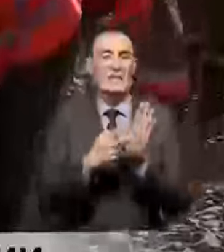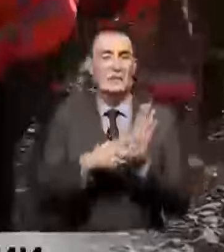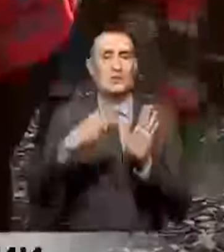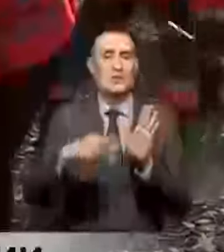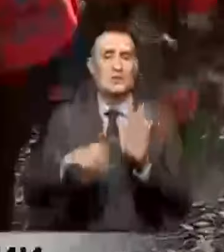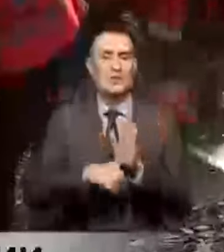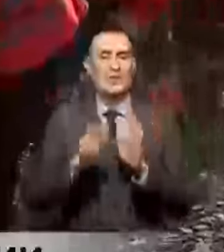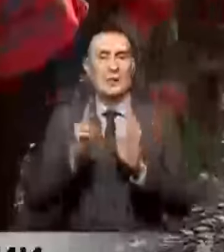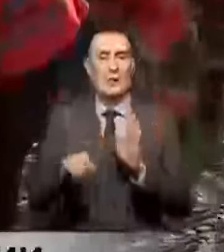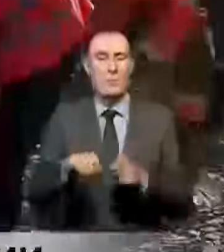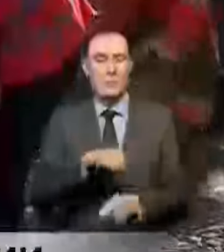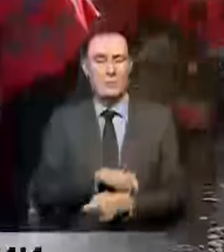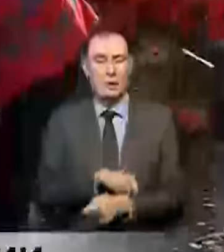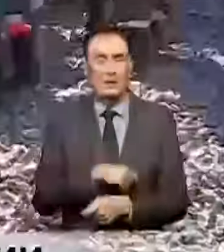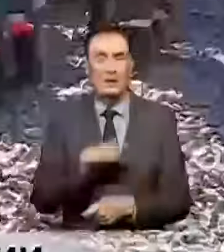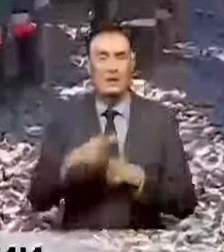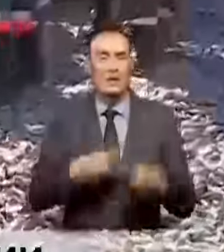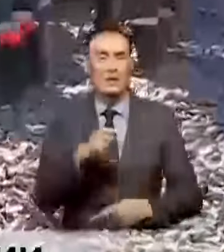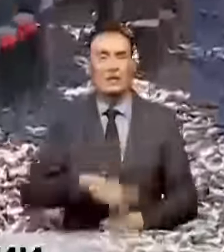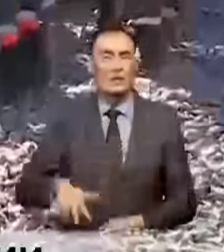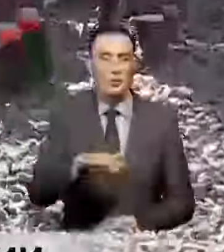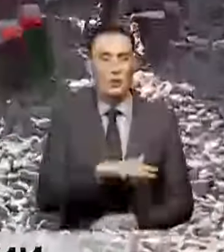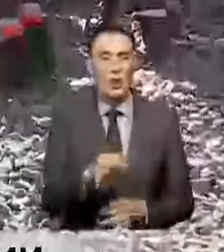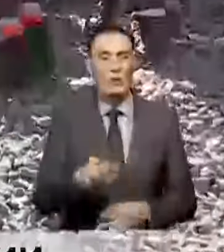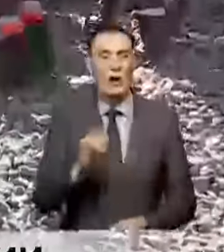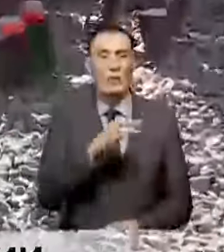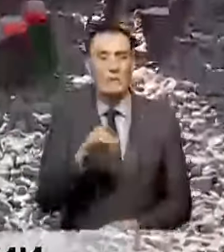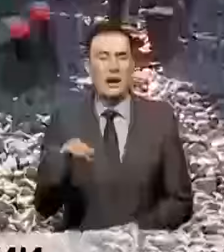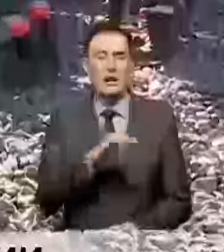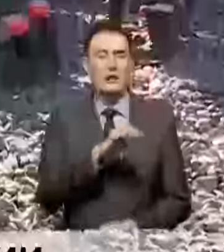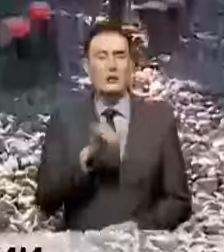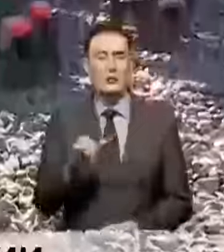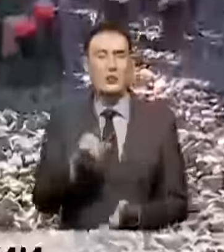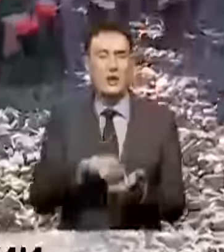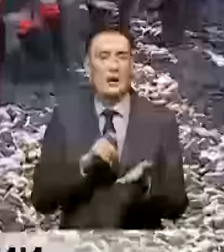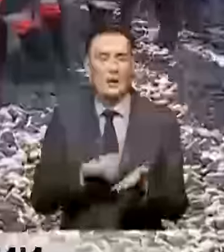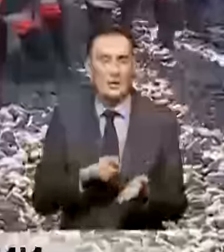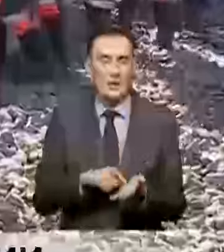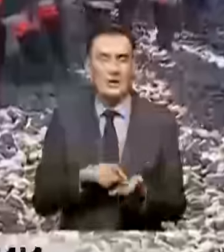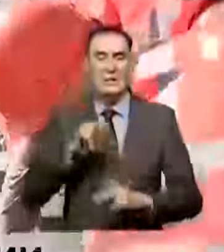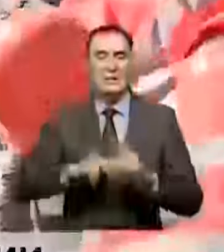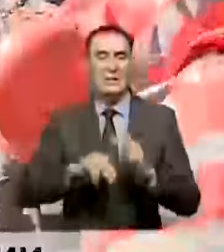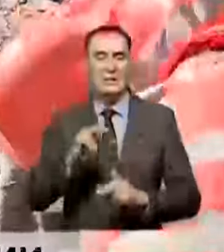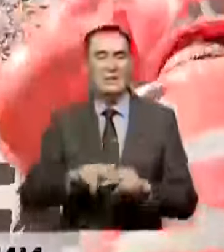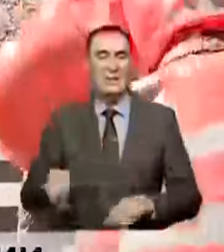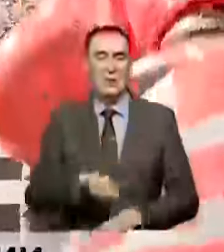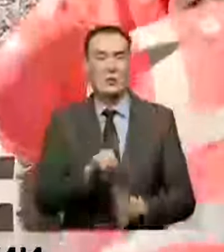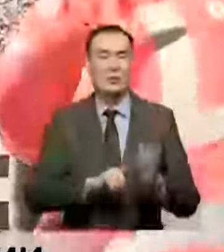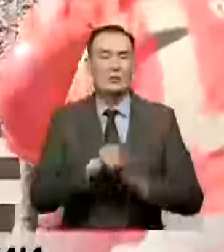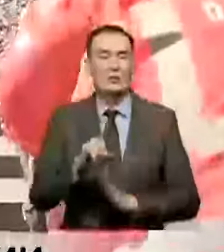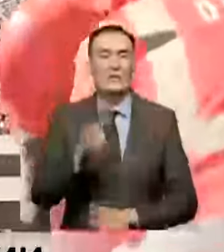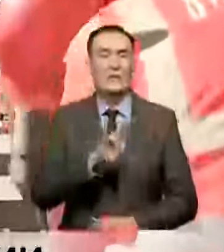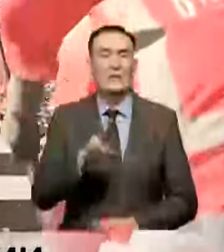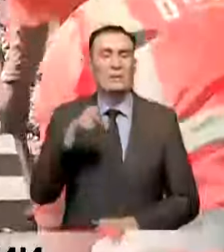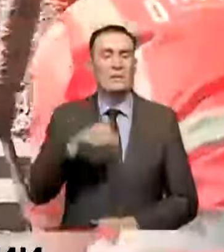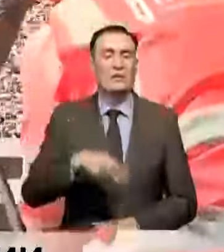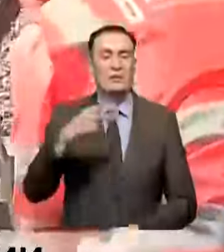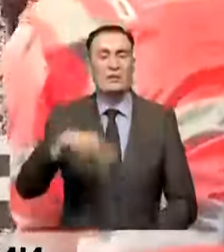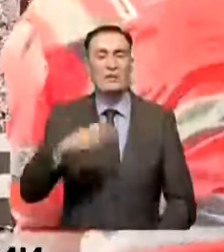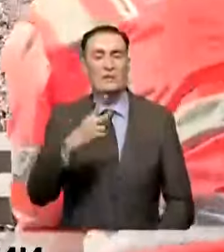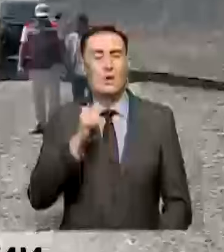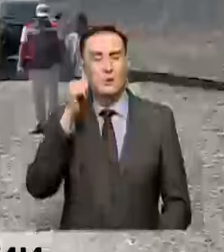836 километров. Оно проходит по территории областей Абайжи, Тесу и Караганды. Строительство дороги началось в ноябре